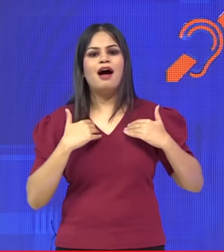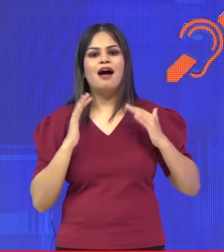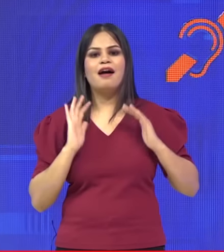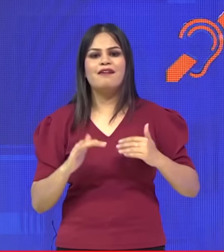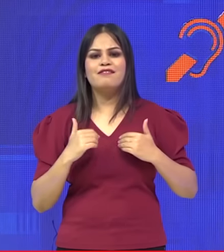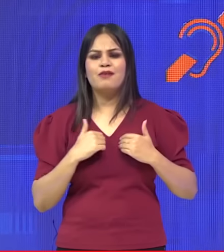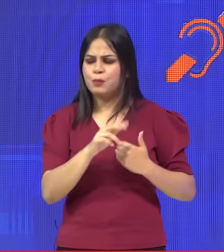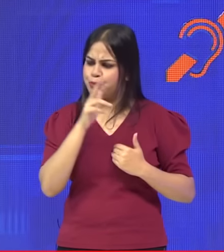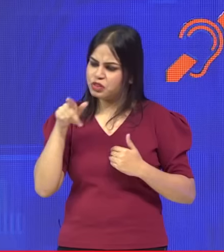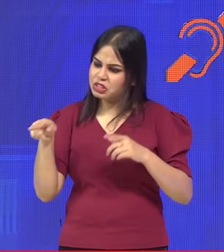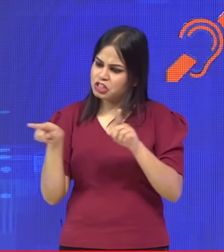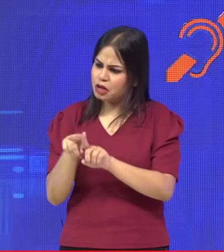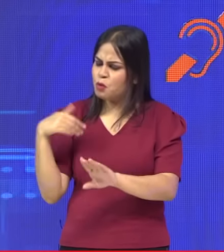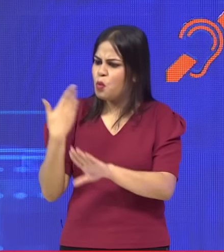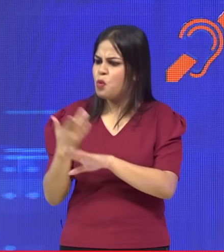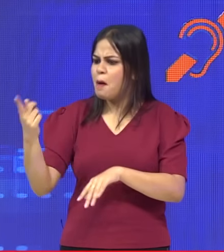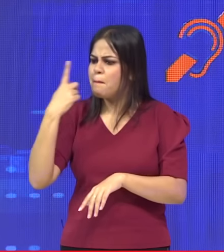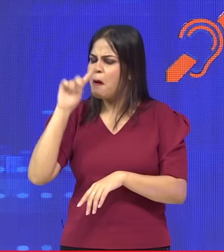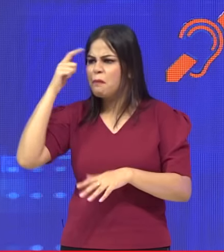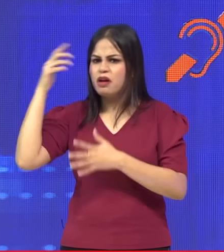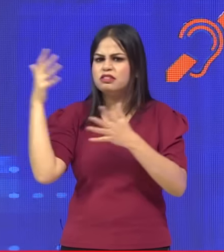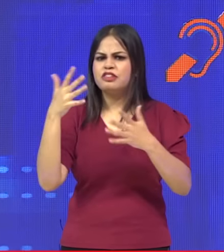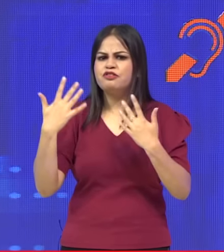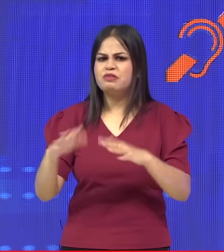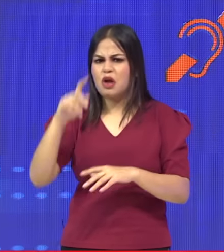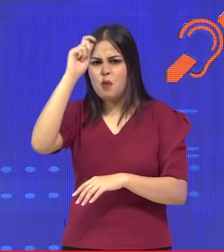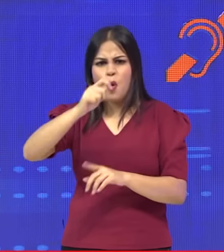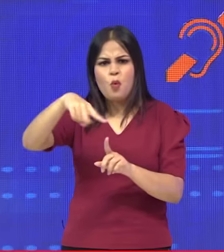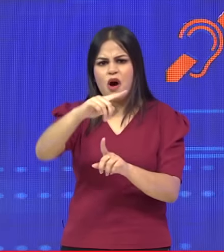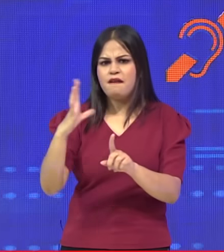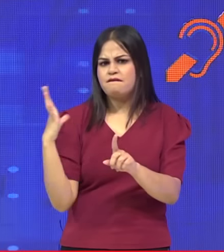कितने साल से इंतजार कर रहे थे घर में बहू आए